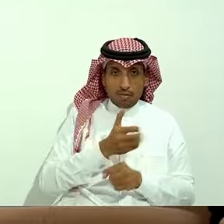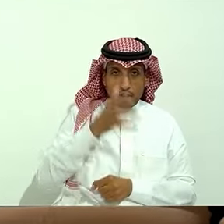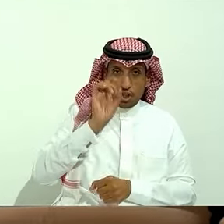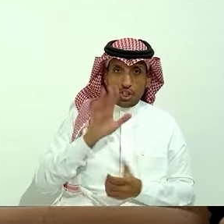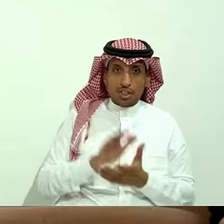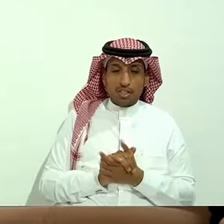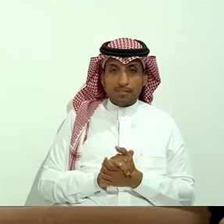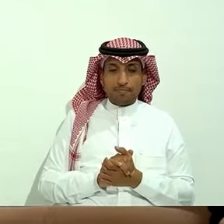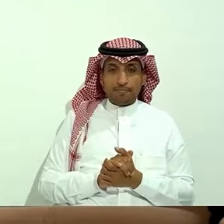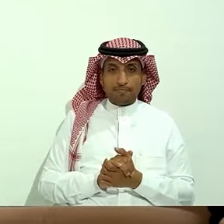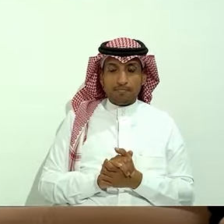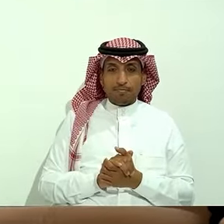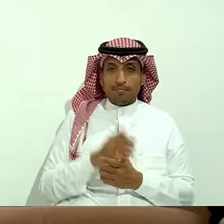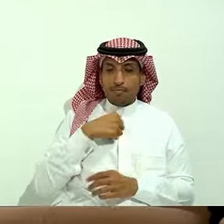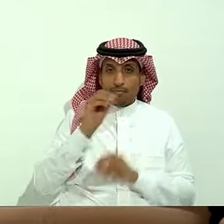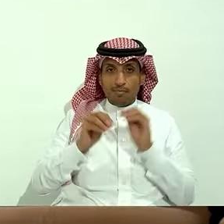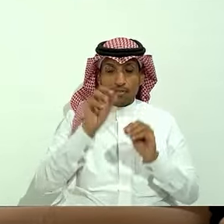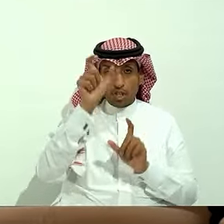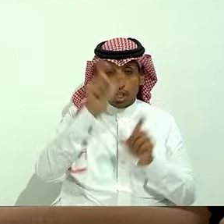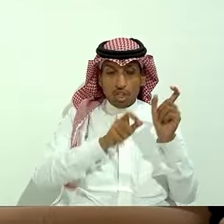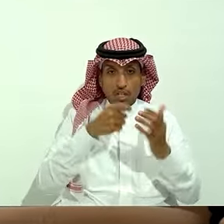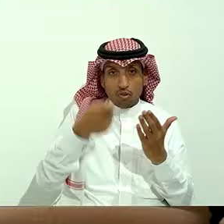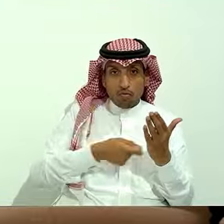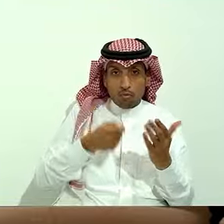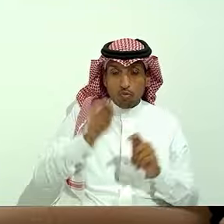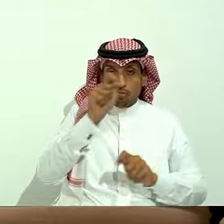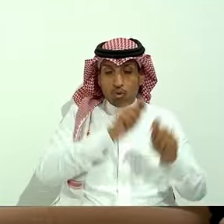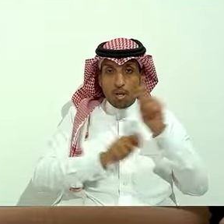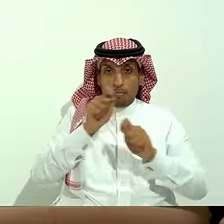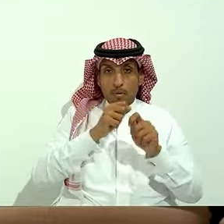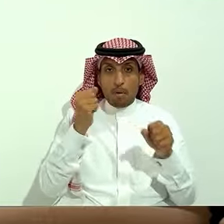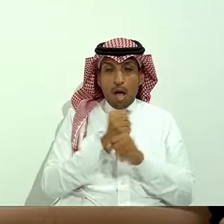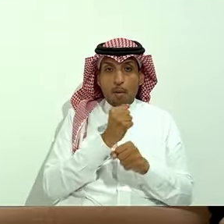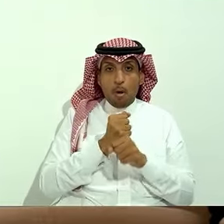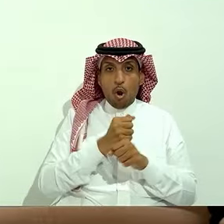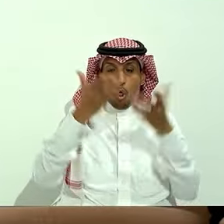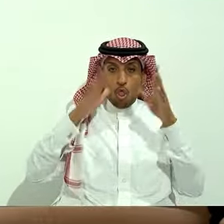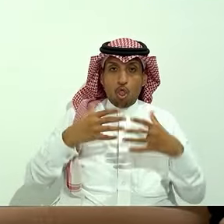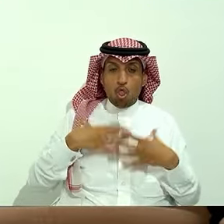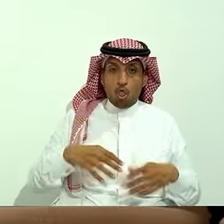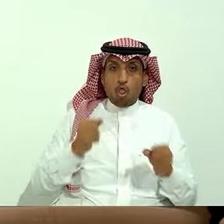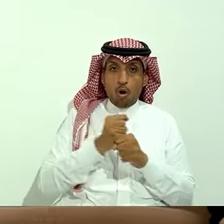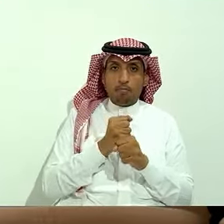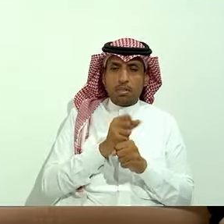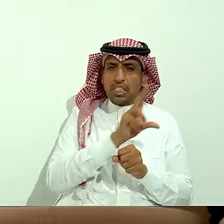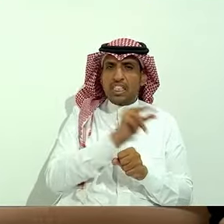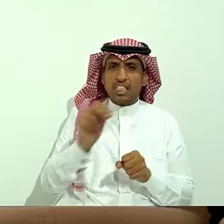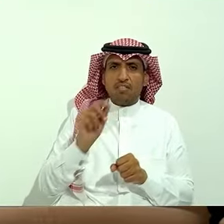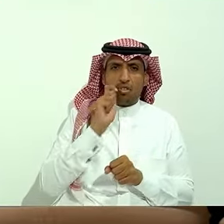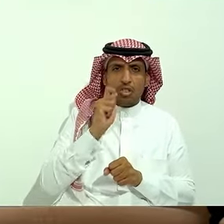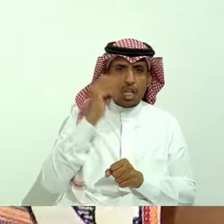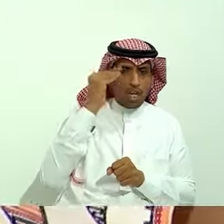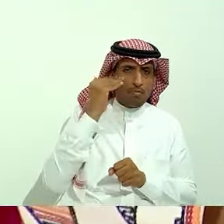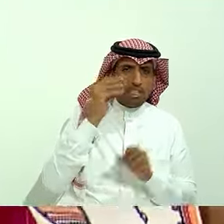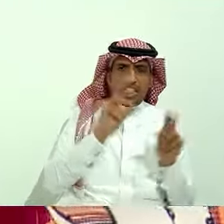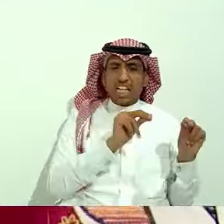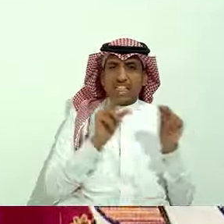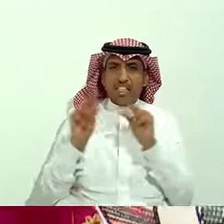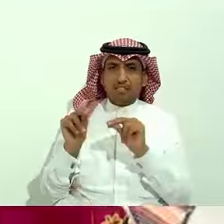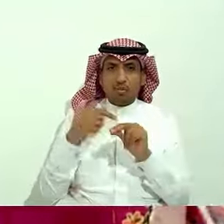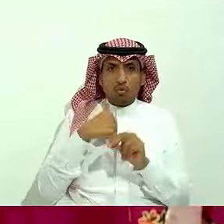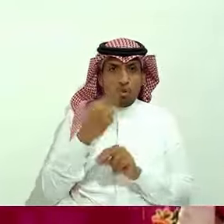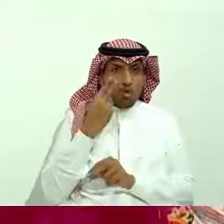قصروا فيه. حكيت لك عن احد المصممين الجديدين عمل ثوب وخلاه حتى يونيسكس، وانا بالنسبه لي هذا شيء